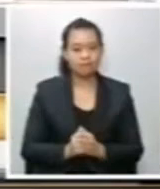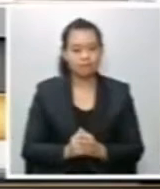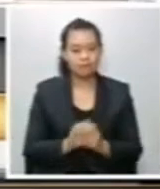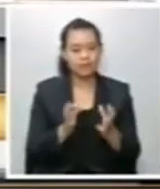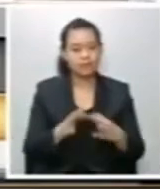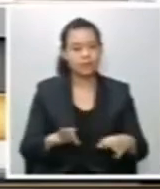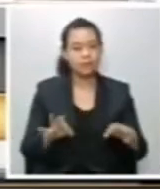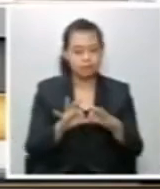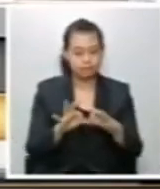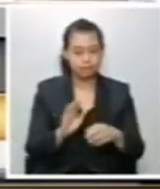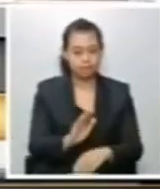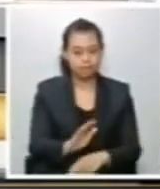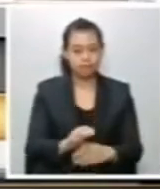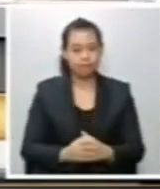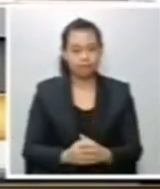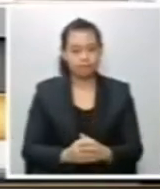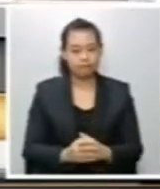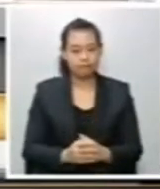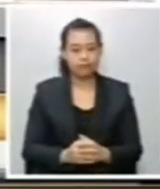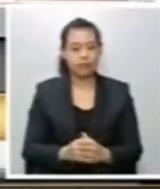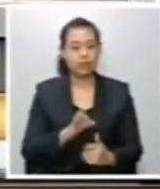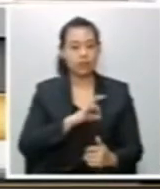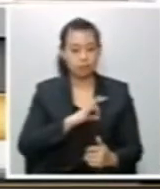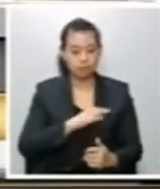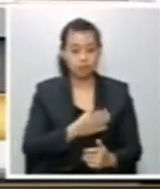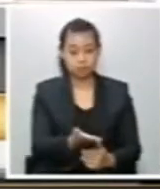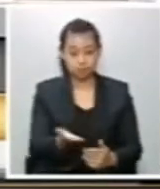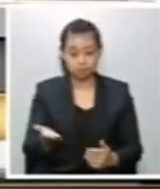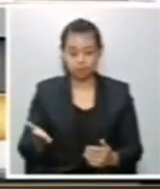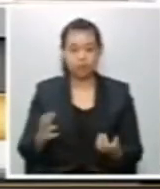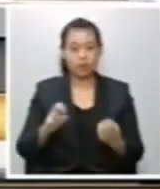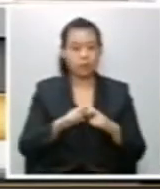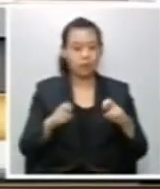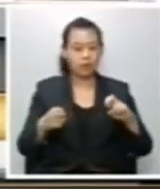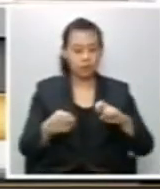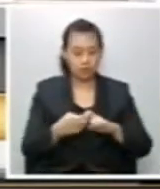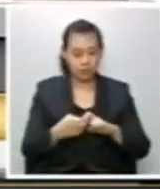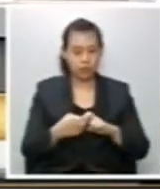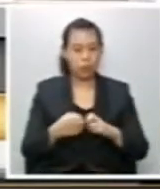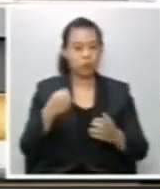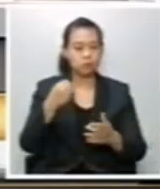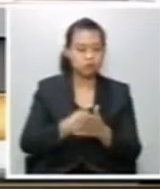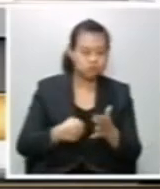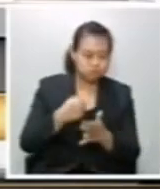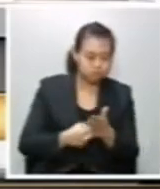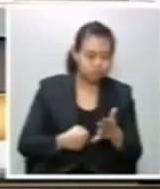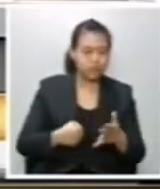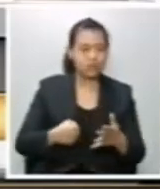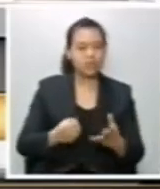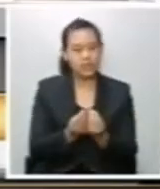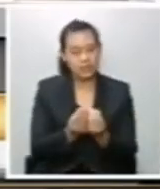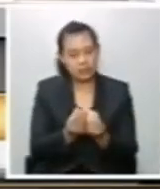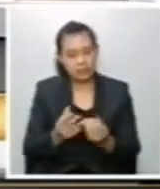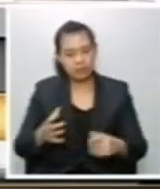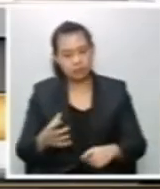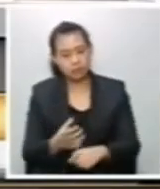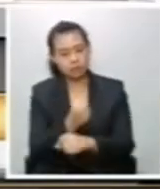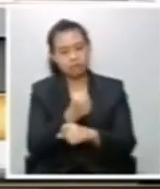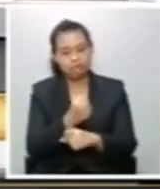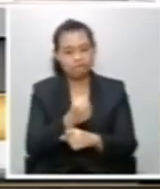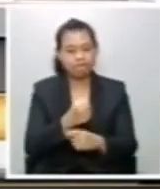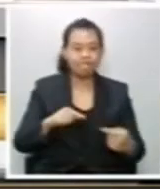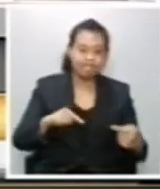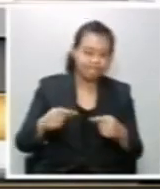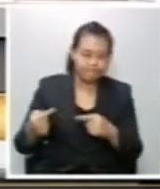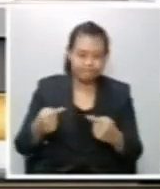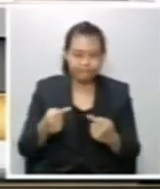ลาเดียวกันสมาชิกของเราก็ได้พูดกันถึงปัญหาของการต่อสู้เพื่อจะแย่งชิงที่ดินทำกินซึ่งมี